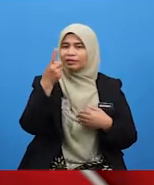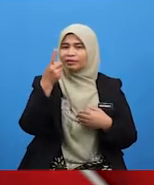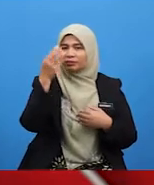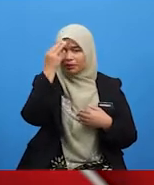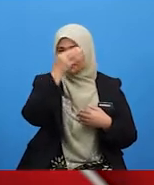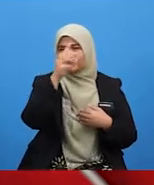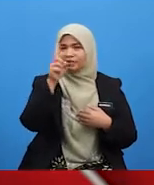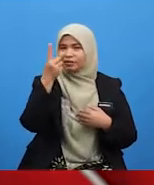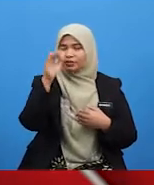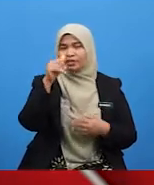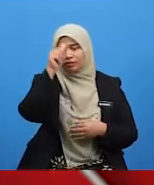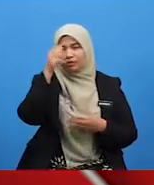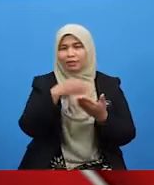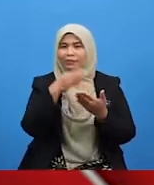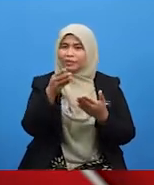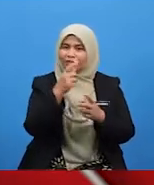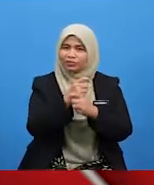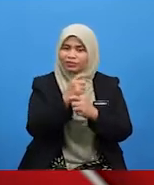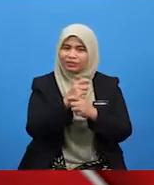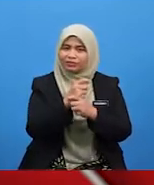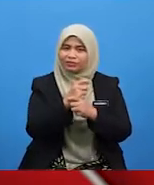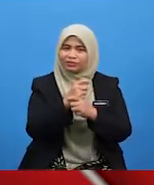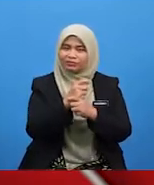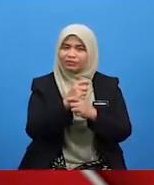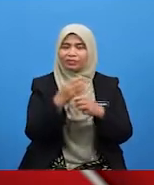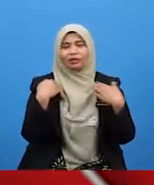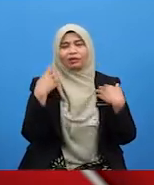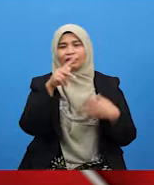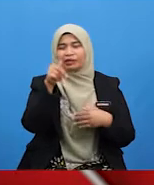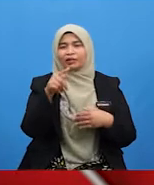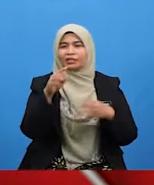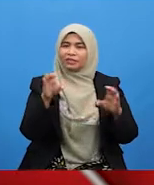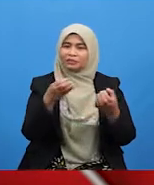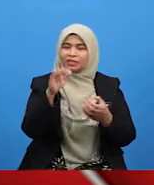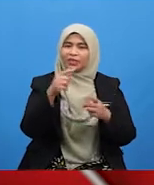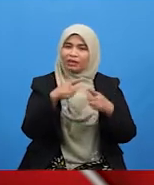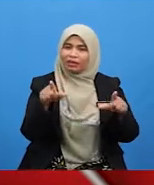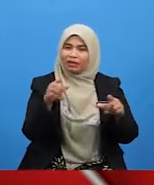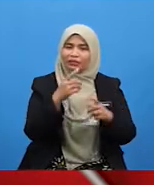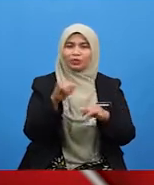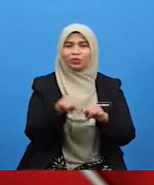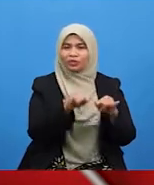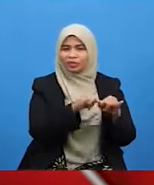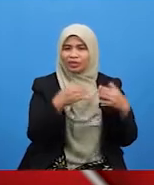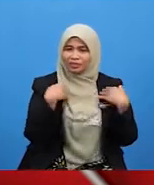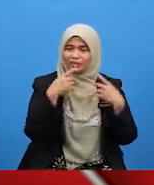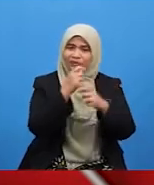sahaja yang Allah berikan tugasan? Adakah makhluk-makhluk yang lain juga mempunyai tugasan?